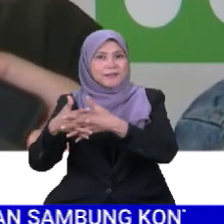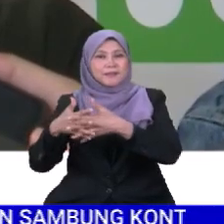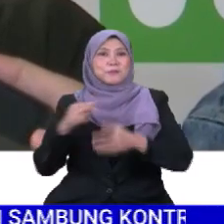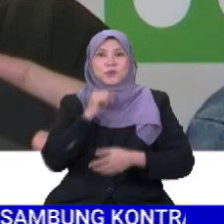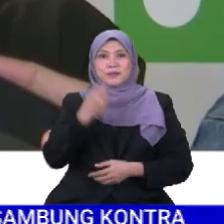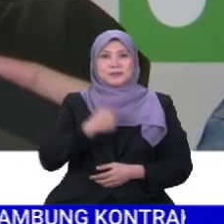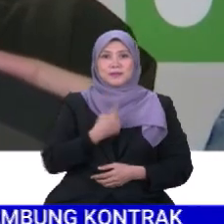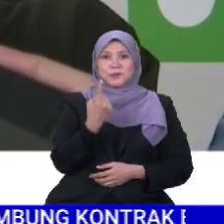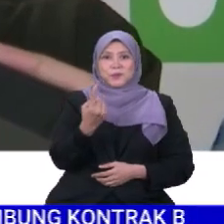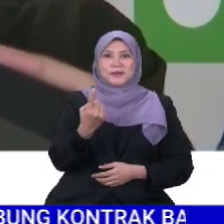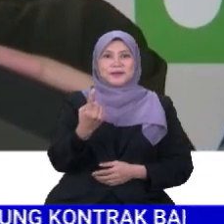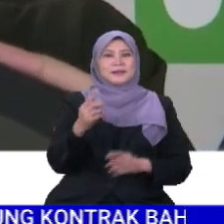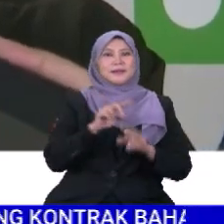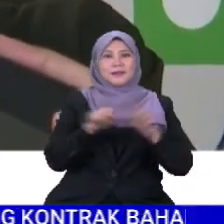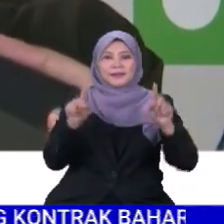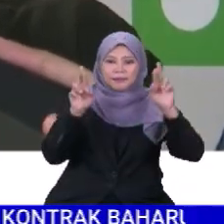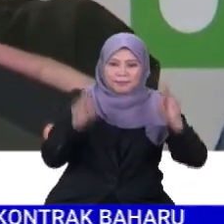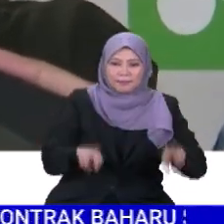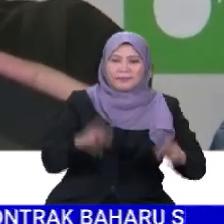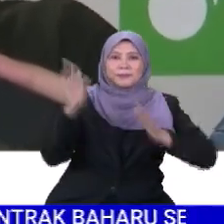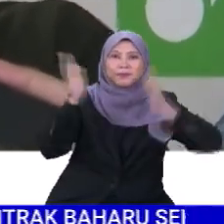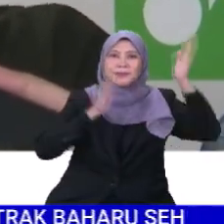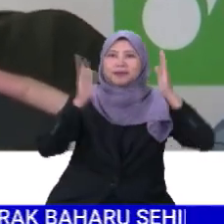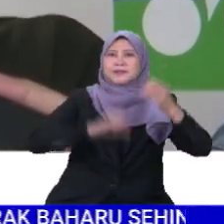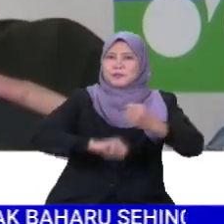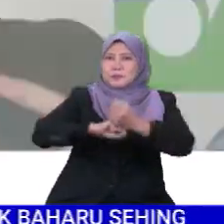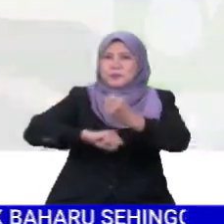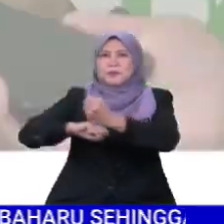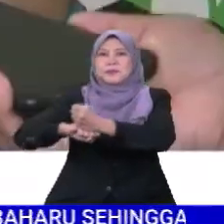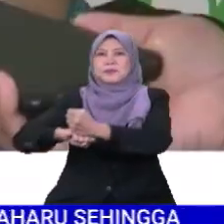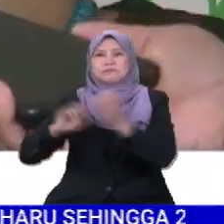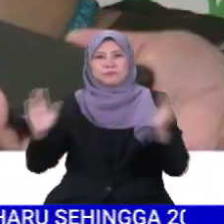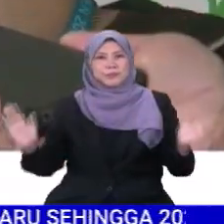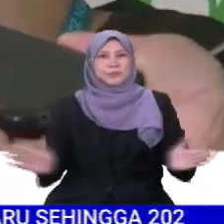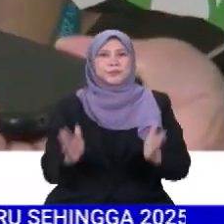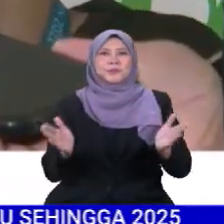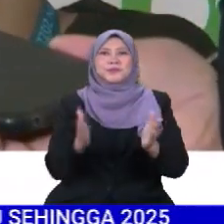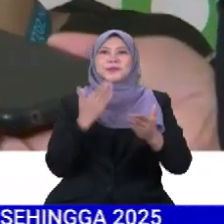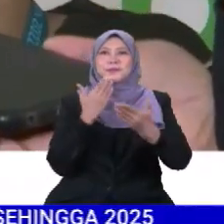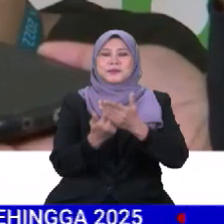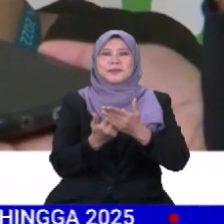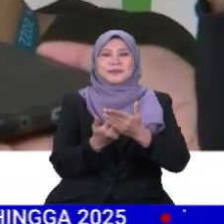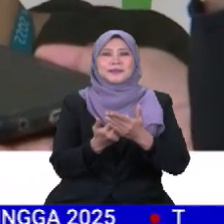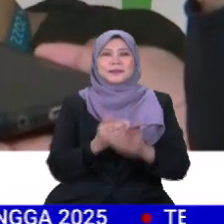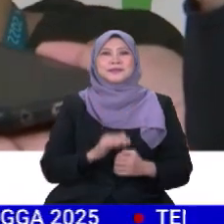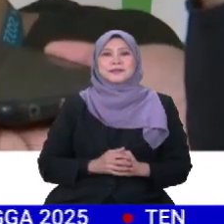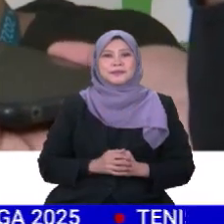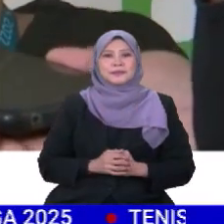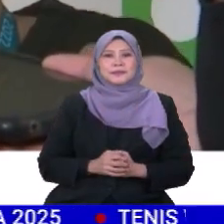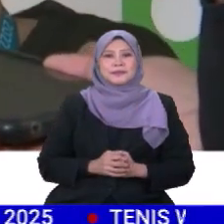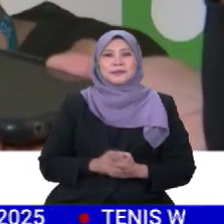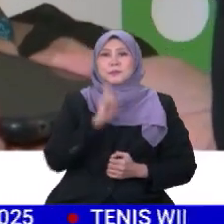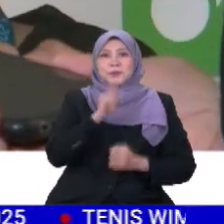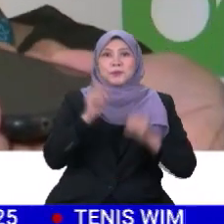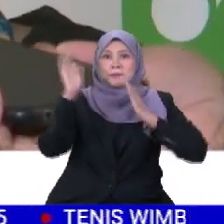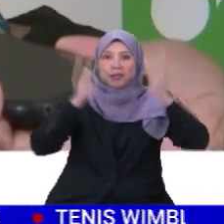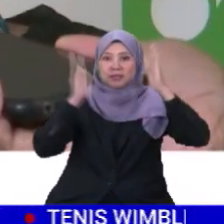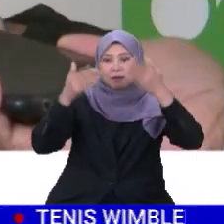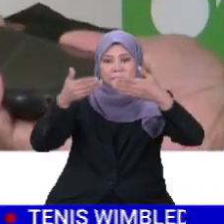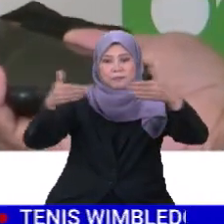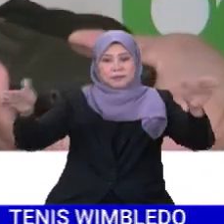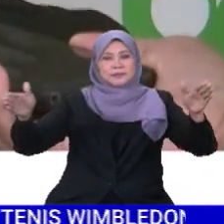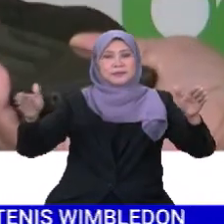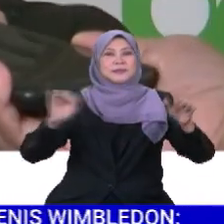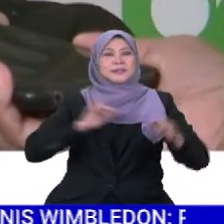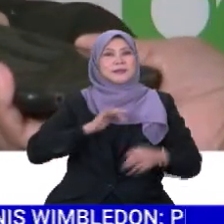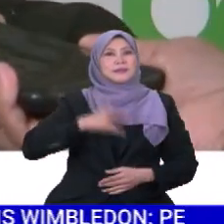satu orang. I think right Malaysia also hope we go to Commonwealth can get the good potensi. Memang kita tengok memang Malaysia Open ni dia saya